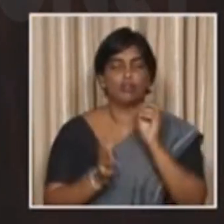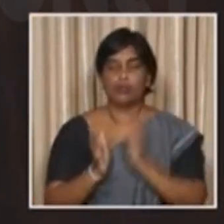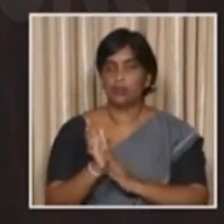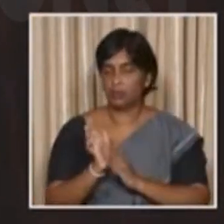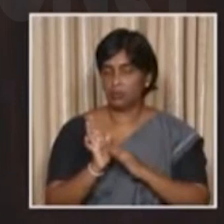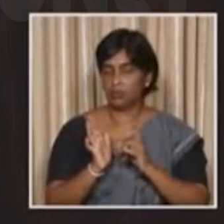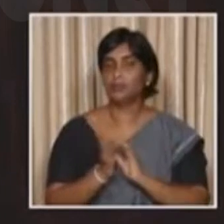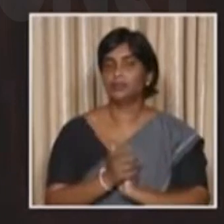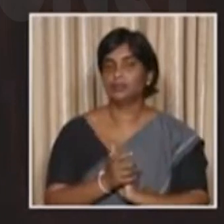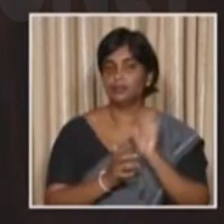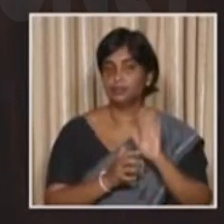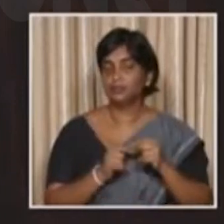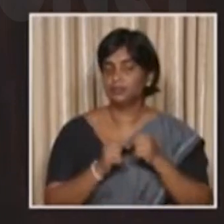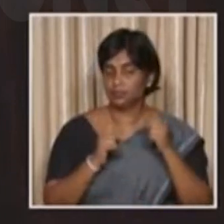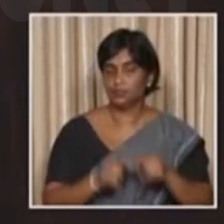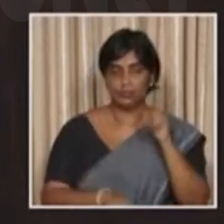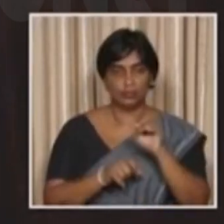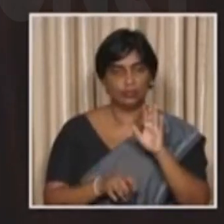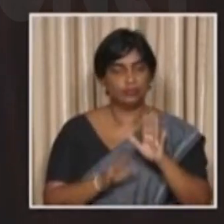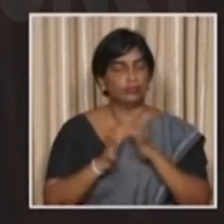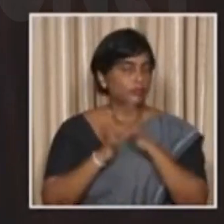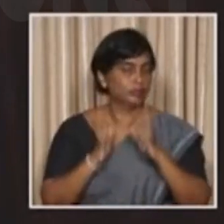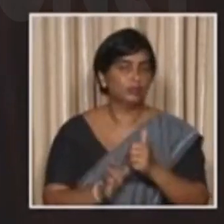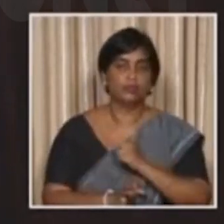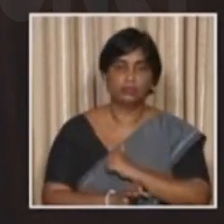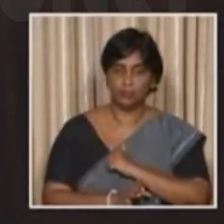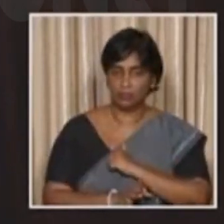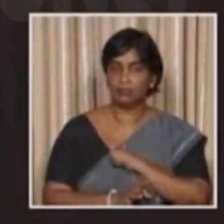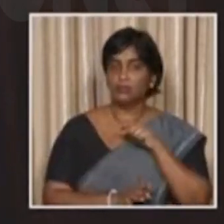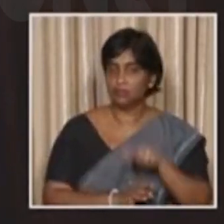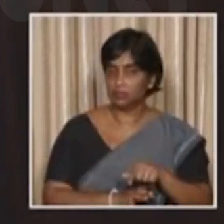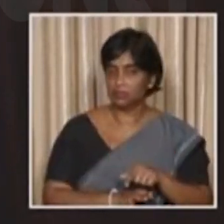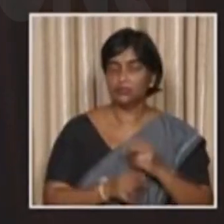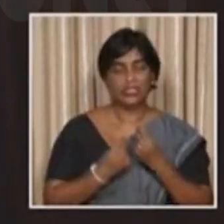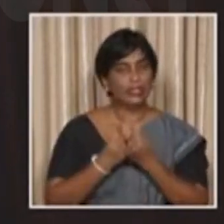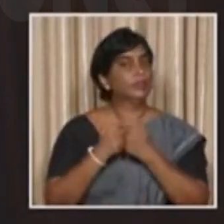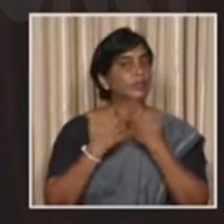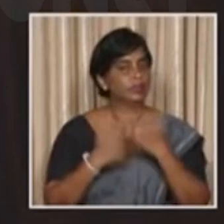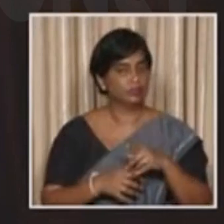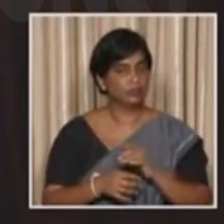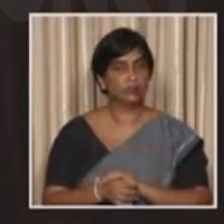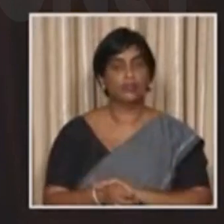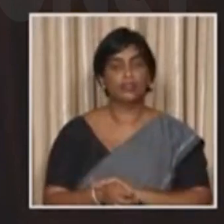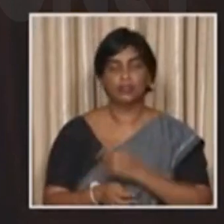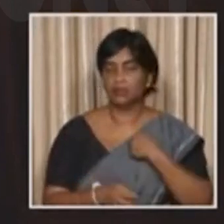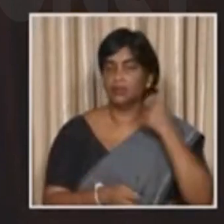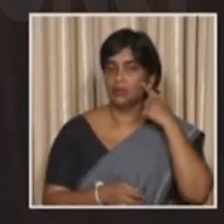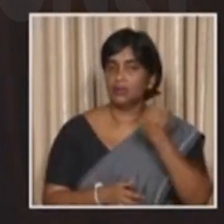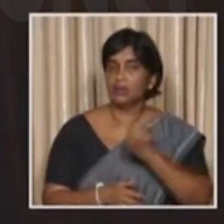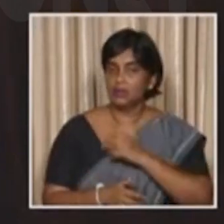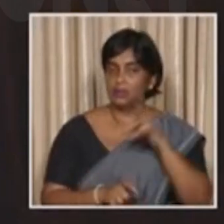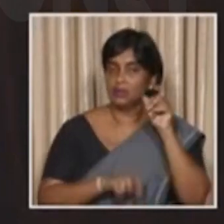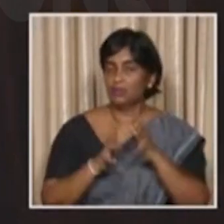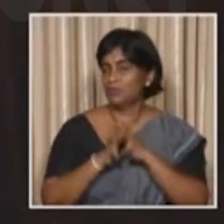හමුවට. ඒකට විරුද්ධ වෙච්ච පිරිසක් හිටියා. බෑ බහුතරයේ කැමැත් වුණා මේක ඉක්මනින් ඉවර කරන්න ඕන කියලා. මම හිතනවා අකමැති වෙච්ච